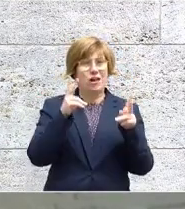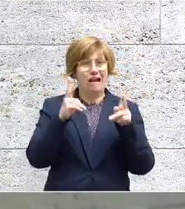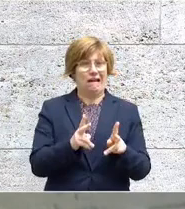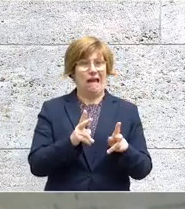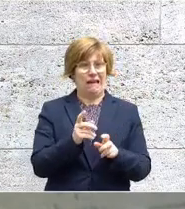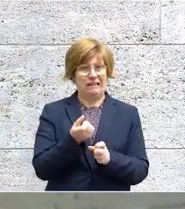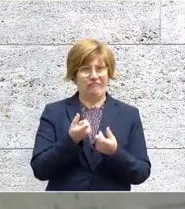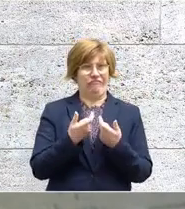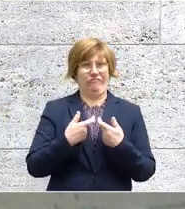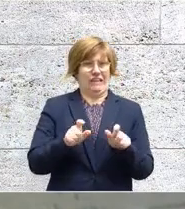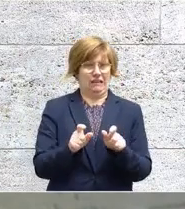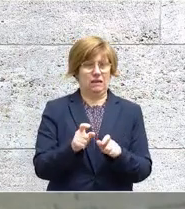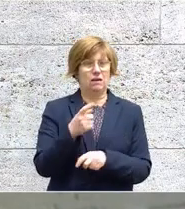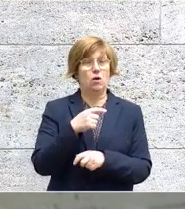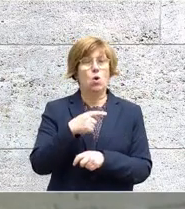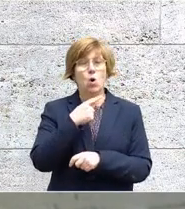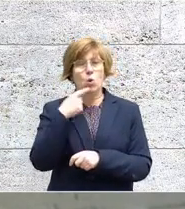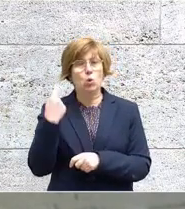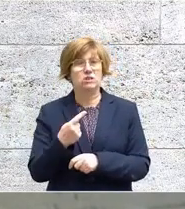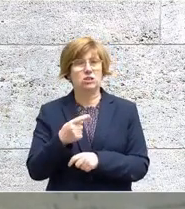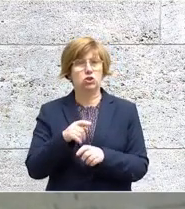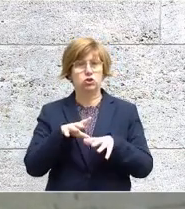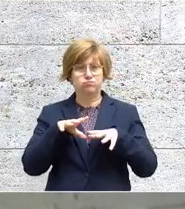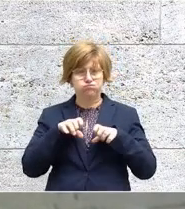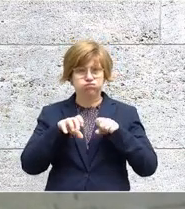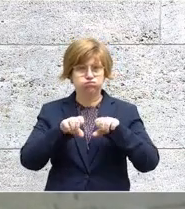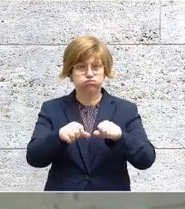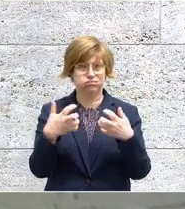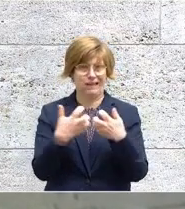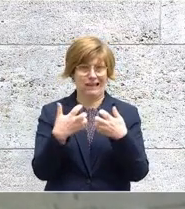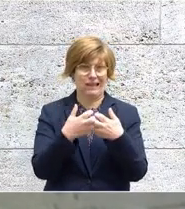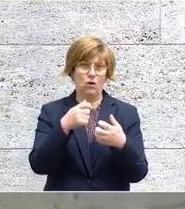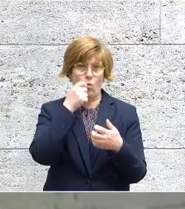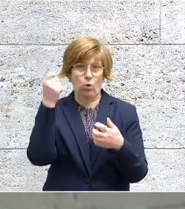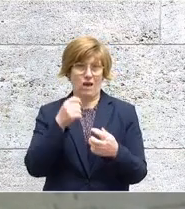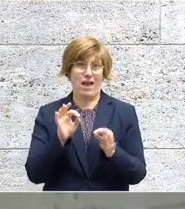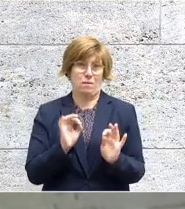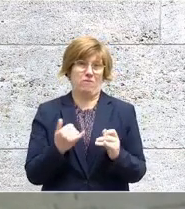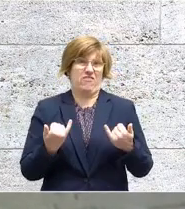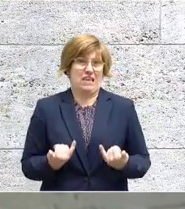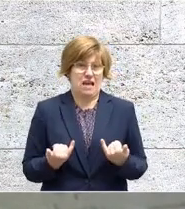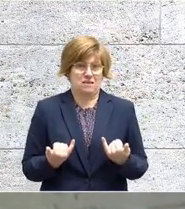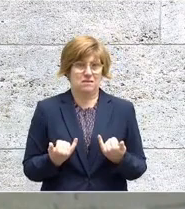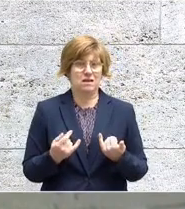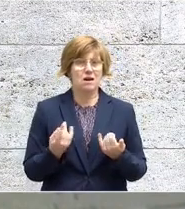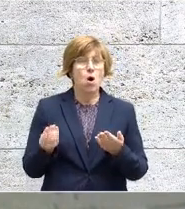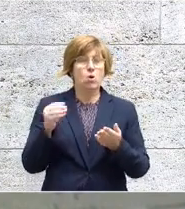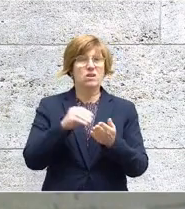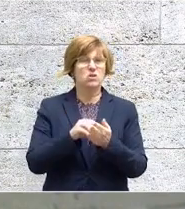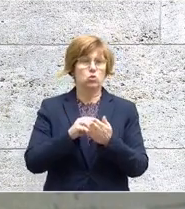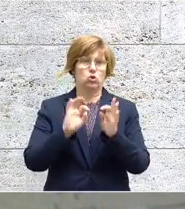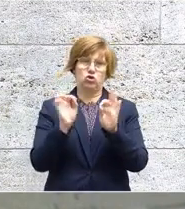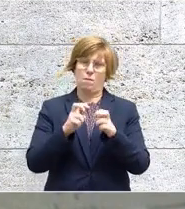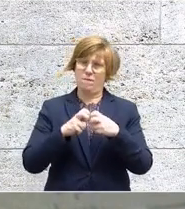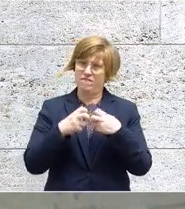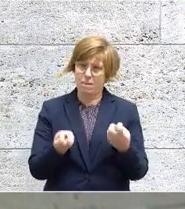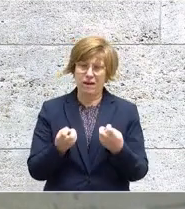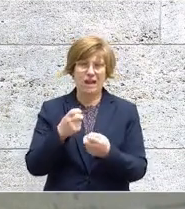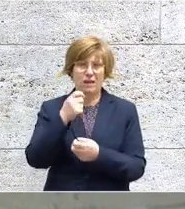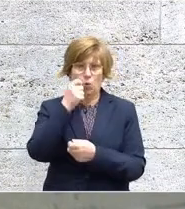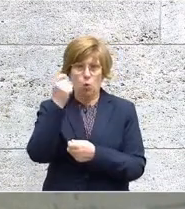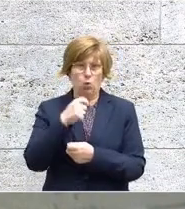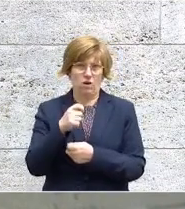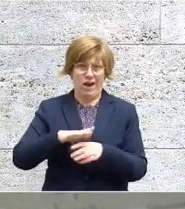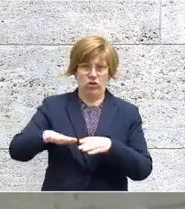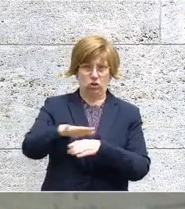zu rechtfertigenden russischen Eroberungs- und Vernichtungskriegs in der Ukraine und der furchtbaren Verbrechen gegen das ukrainische